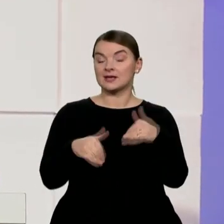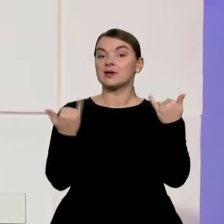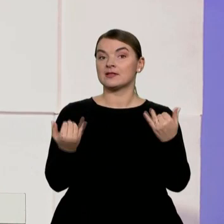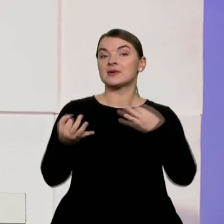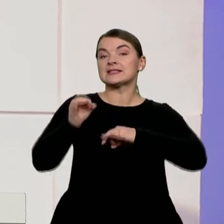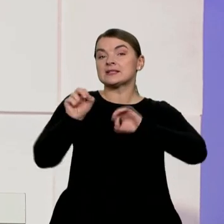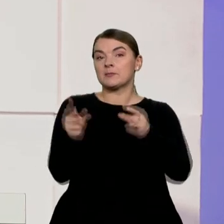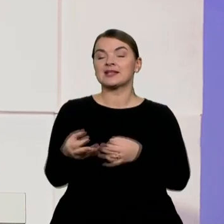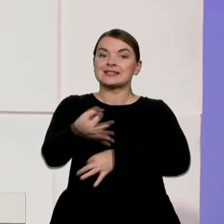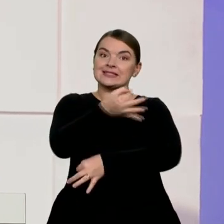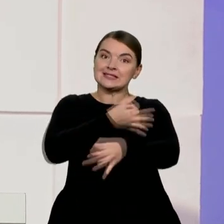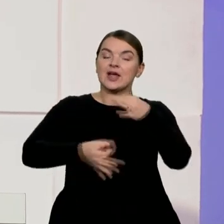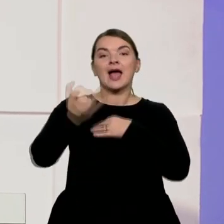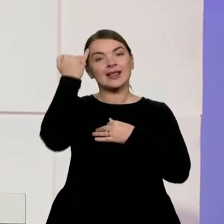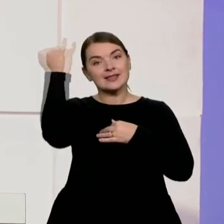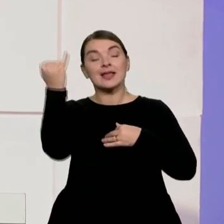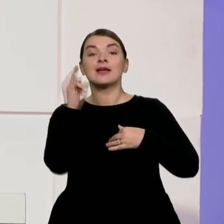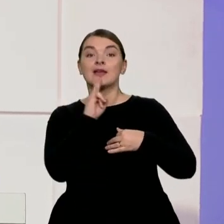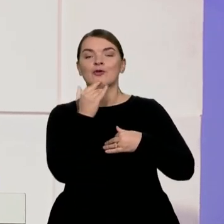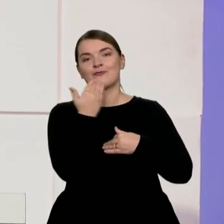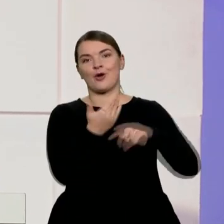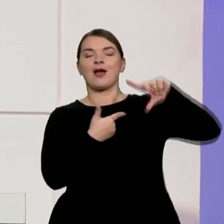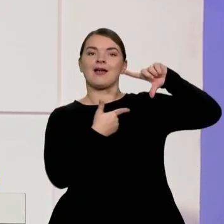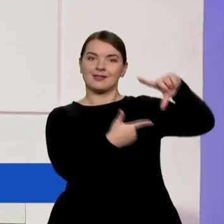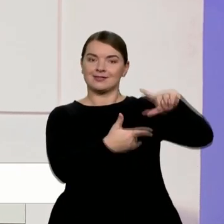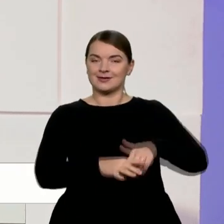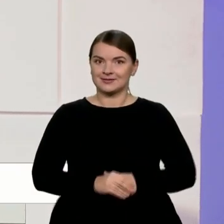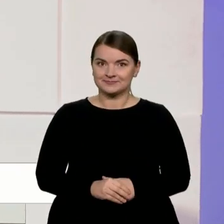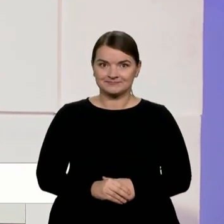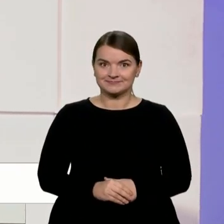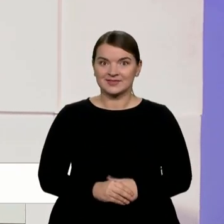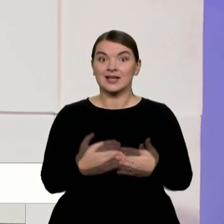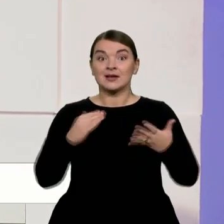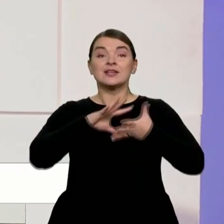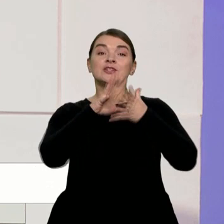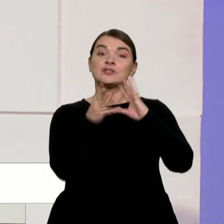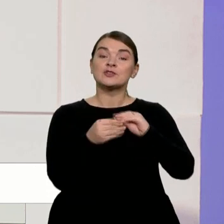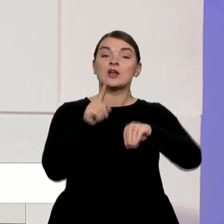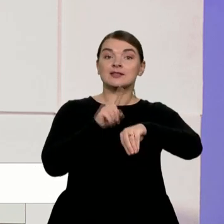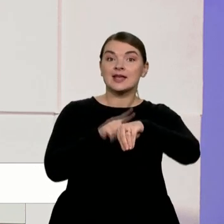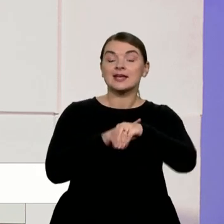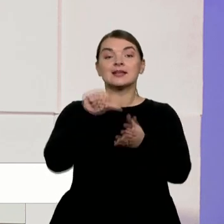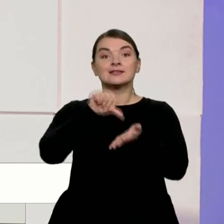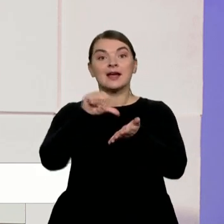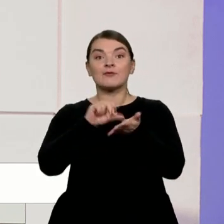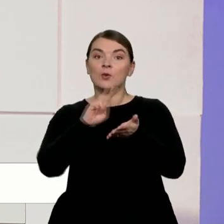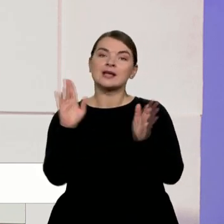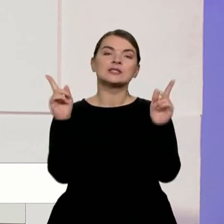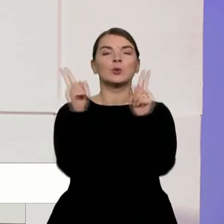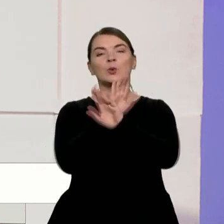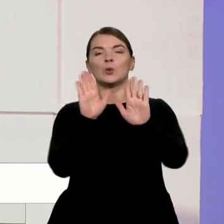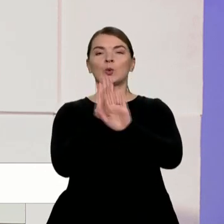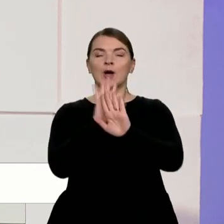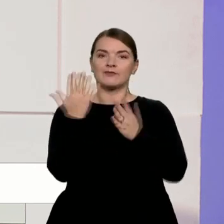kurią savo iniciatyvą rengė Lietuvos nacionalinis radijas ir televizija. Laidos laikas ir dalyviai buvo parinkti atsitiktinę tvarką,